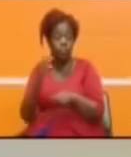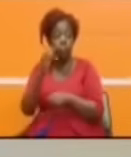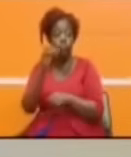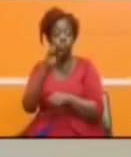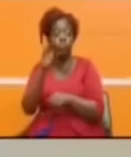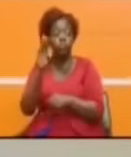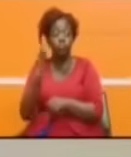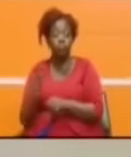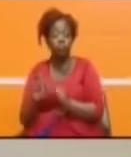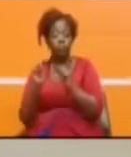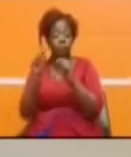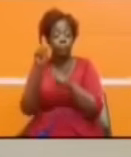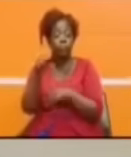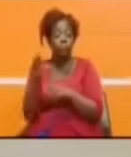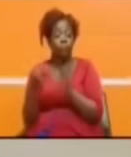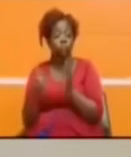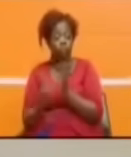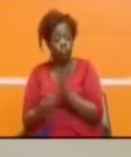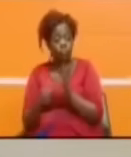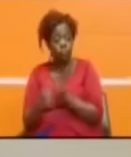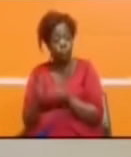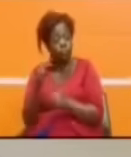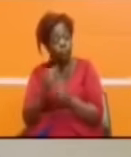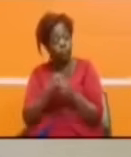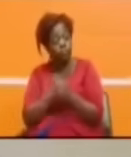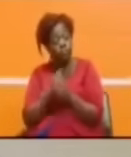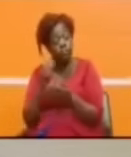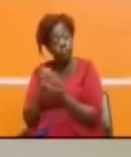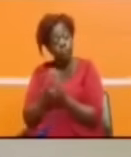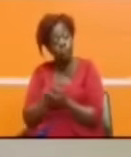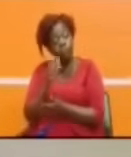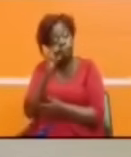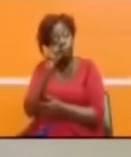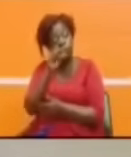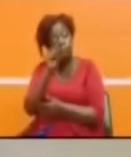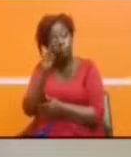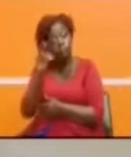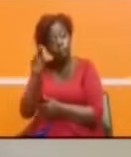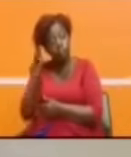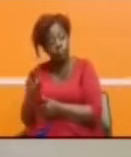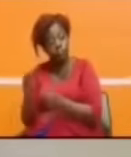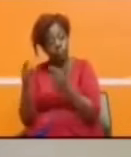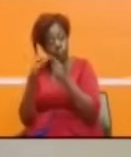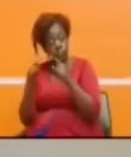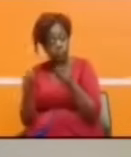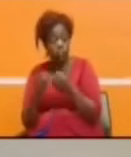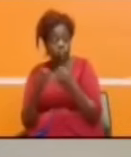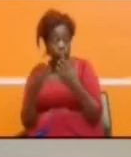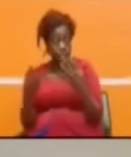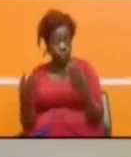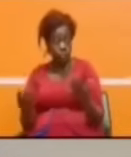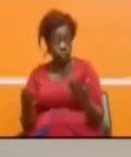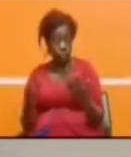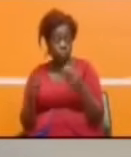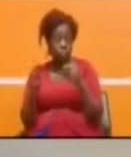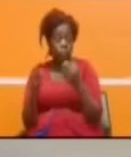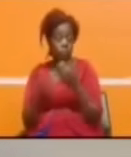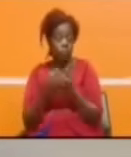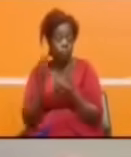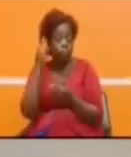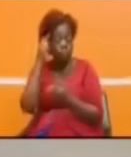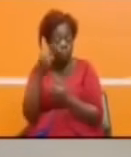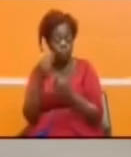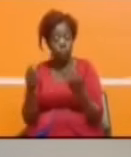ajja n'ebizibu bye, gw'ojja mwagala kubanga serebo naye nga abakyasinze obutalabirira baana nga